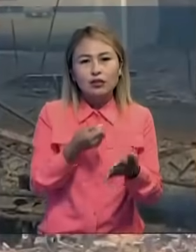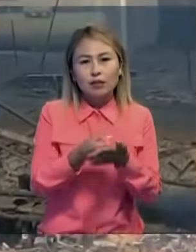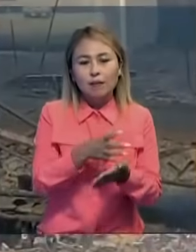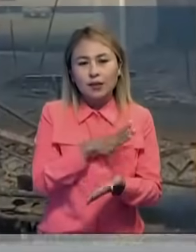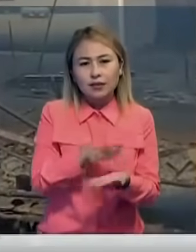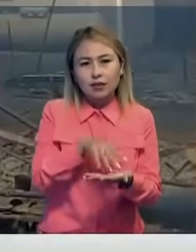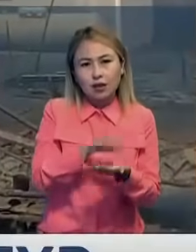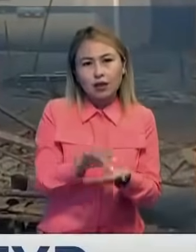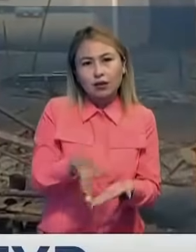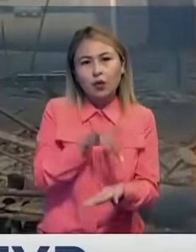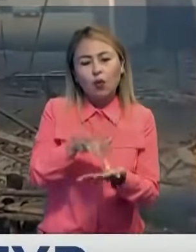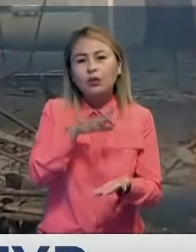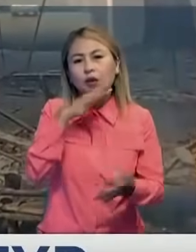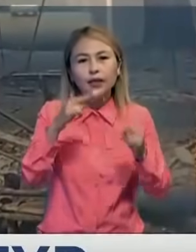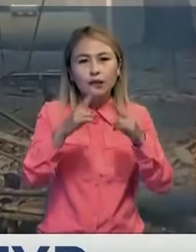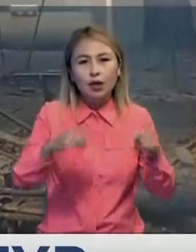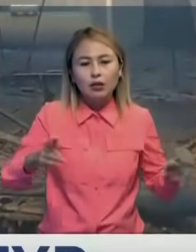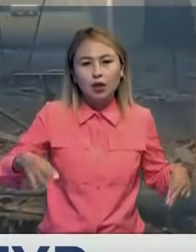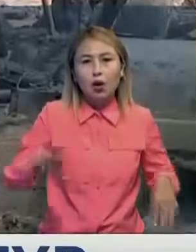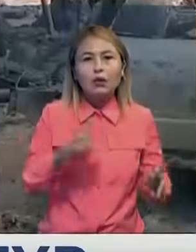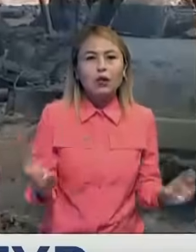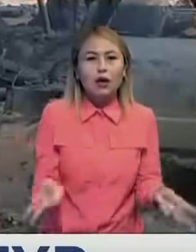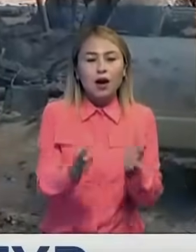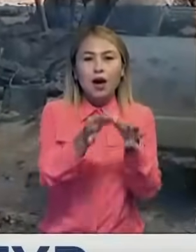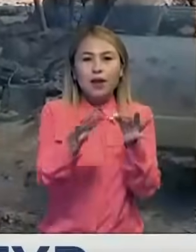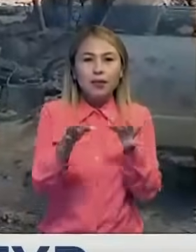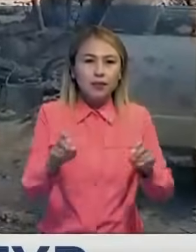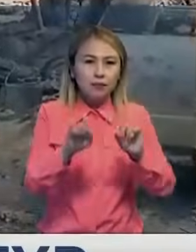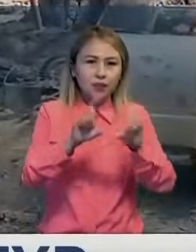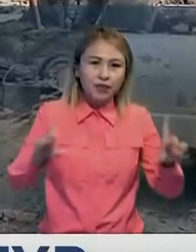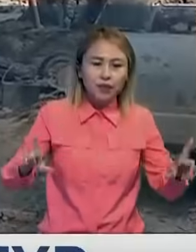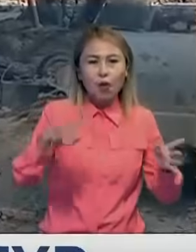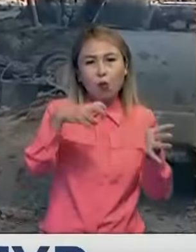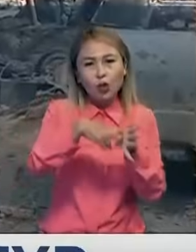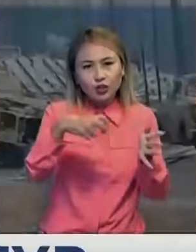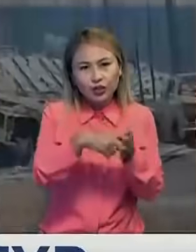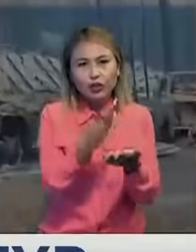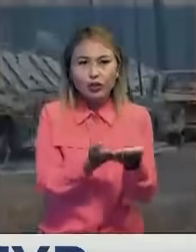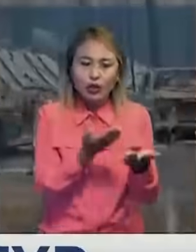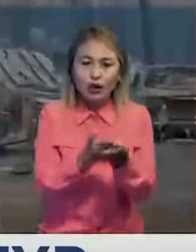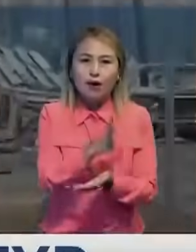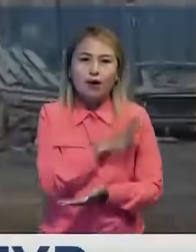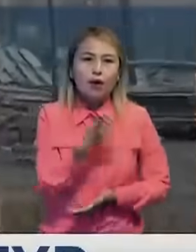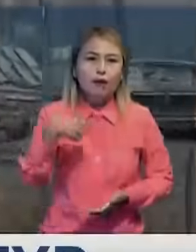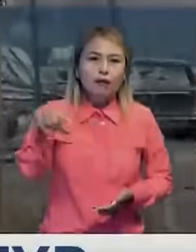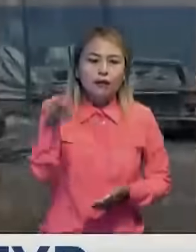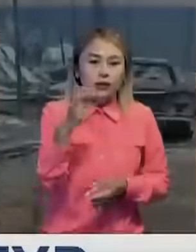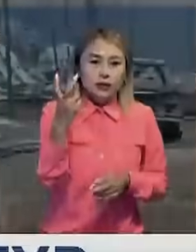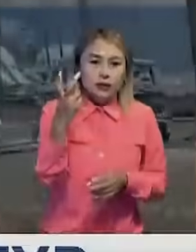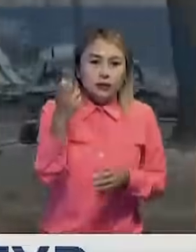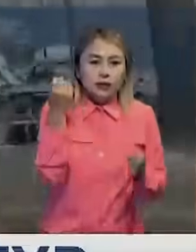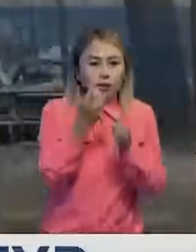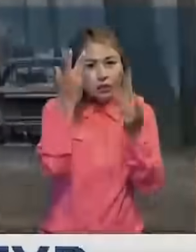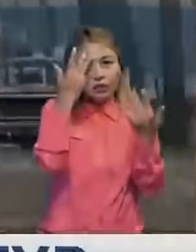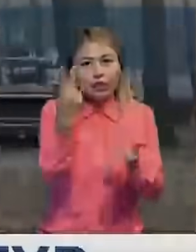жеткен. Салдарынан қаланың ондаған ғимараты отқа оранды. Аймақтағы мектеп пен пошта кеңсесі де күлге айналды. Апаттан